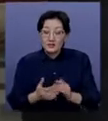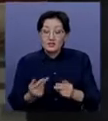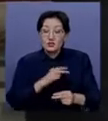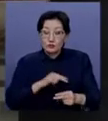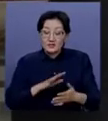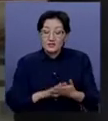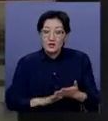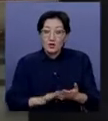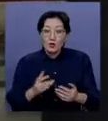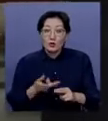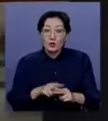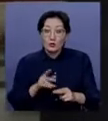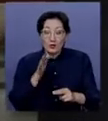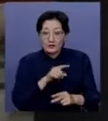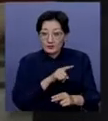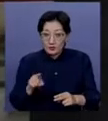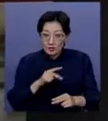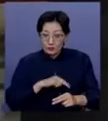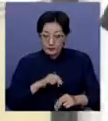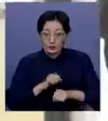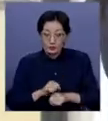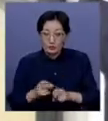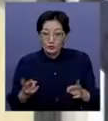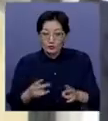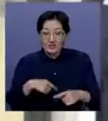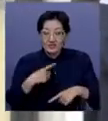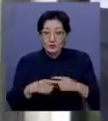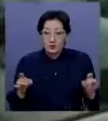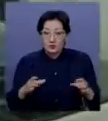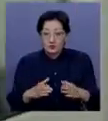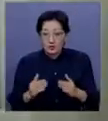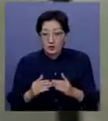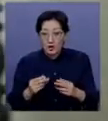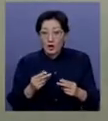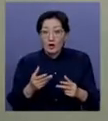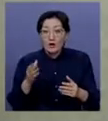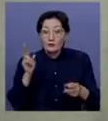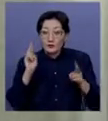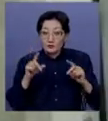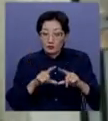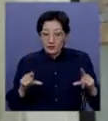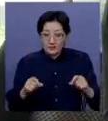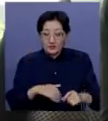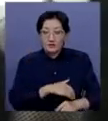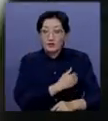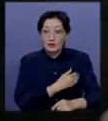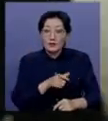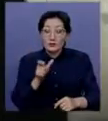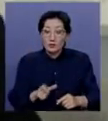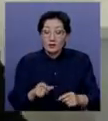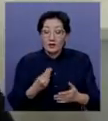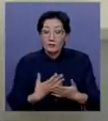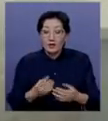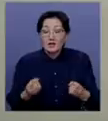Ал оған дейін сіздер жұмысты тоқтату керек. Келесі нысан сұлулық нысаны болды. Кәсіп иесі термометр алуды қымбатсынса